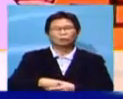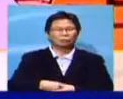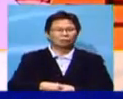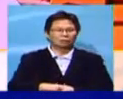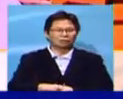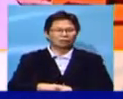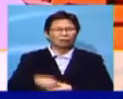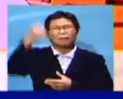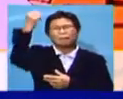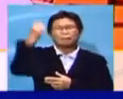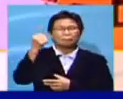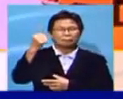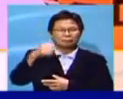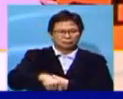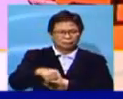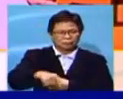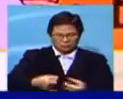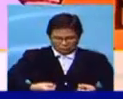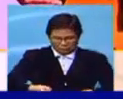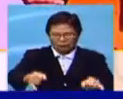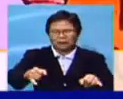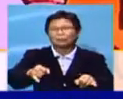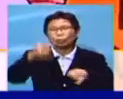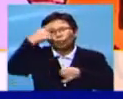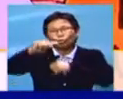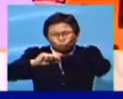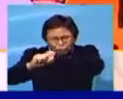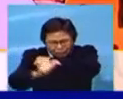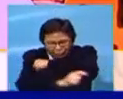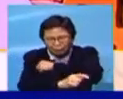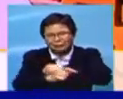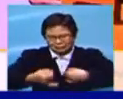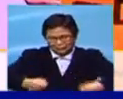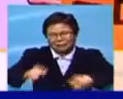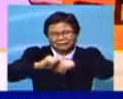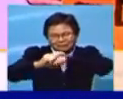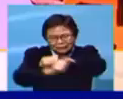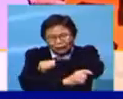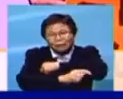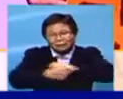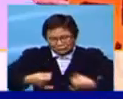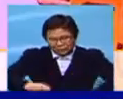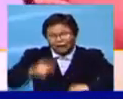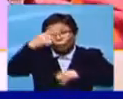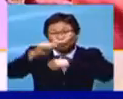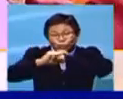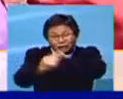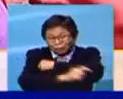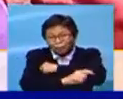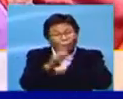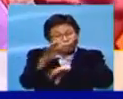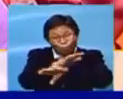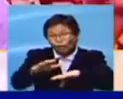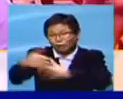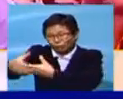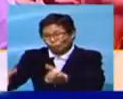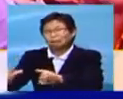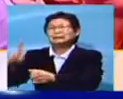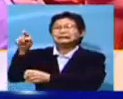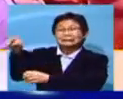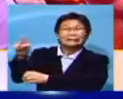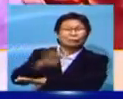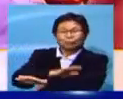angkat naik bas kan ini memang untuk Jalan Taman bukan untuk jalan utama untuk kondo ini apartmen